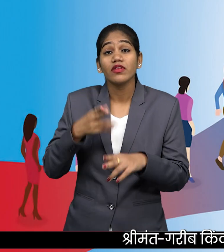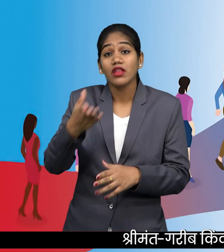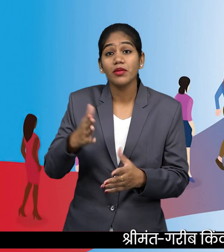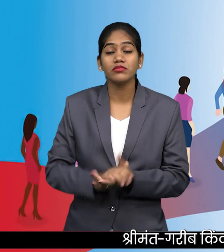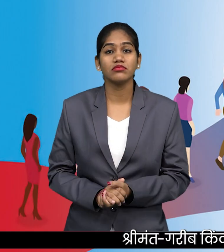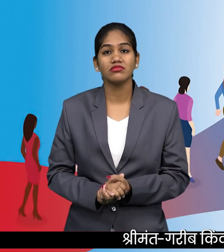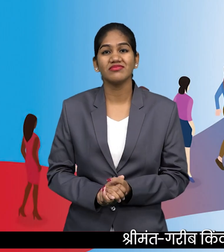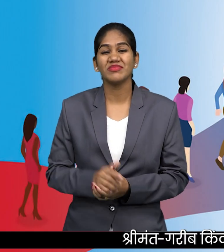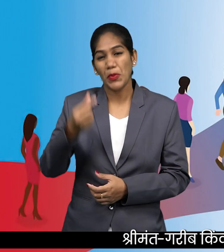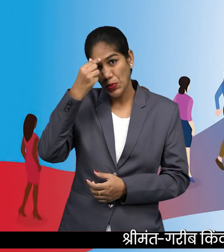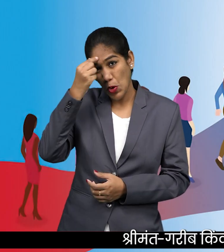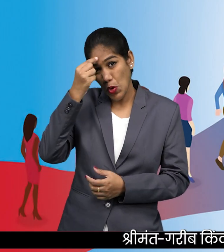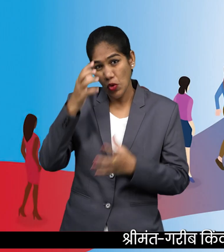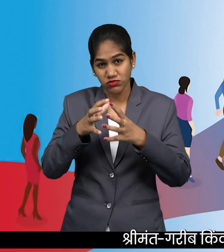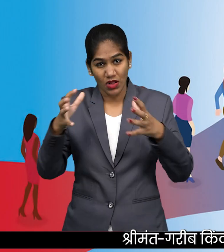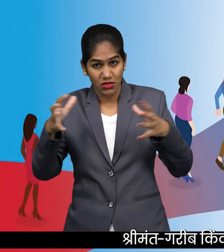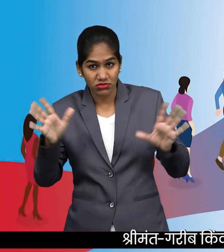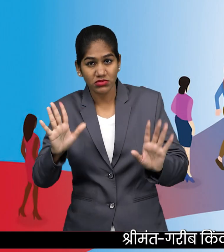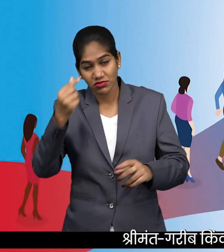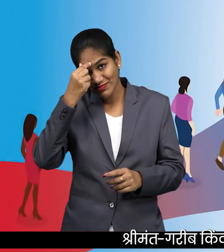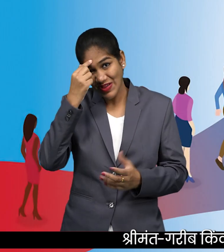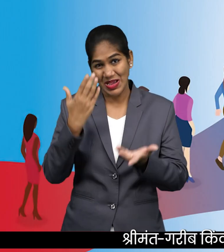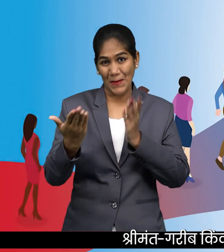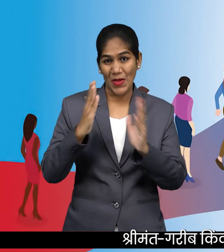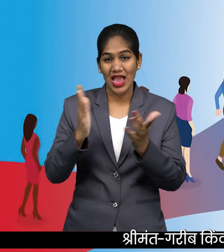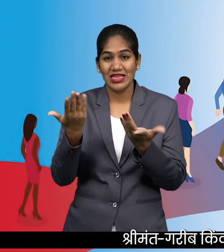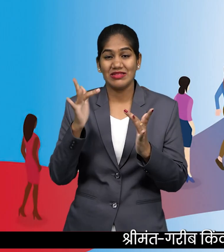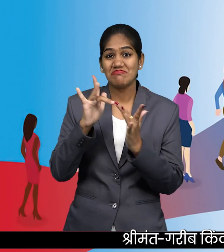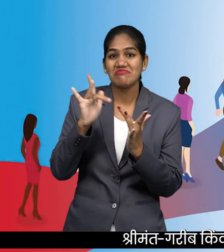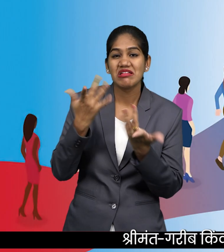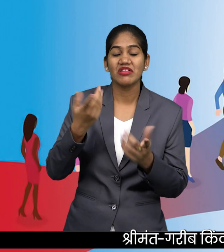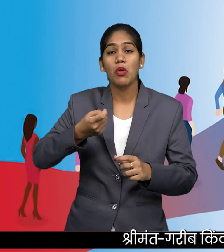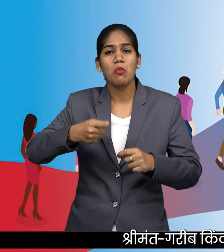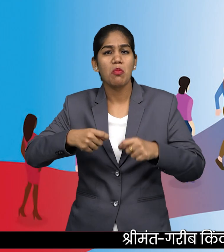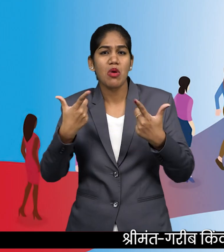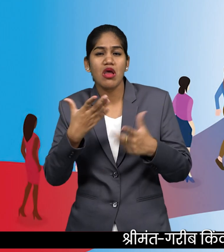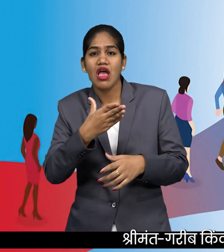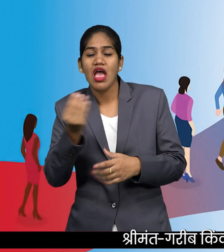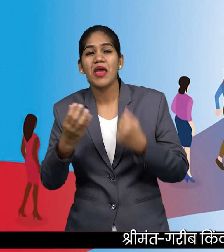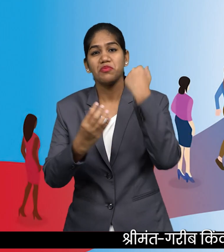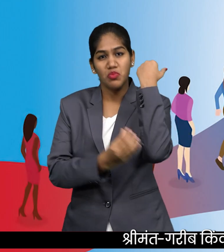श्रीमंत, गरीब किंवा उच्च नीच वर्गात मोठी दरी असेल